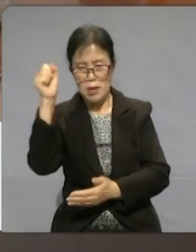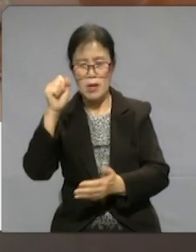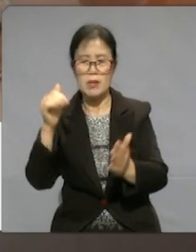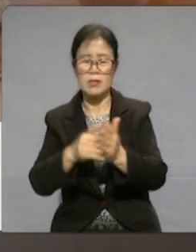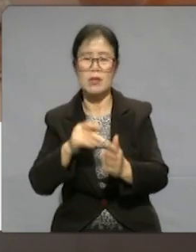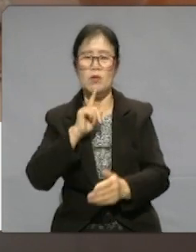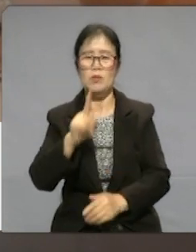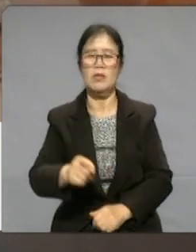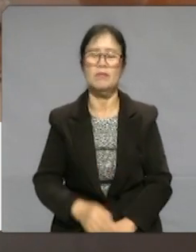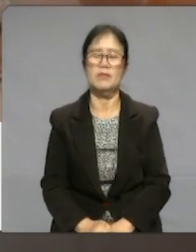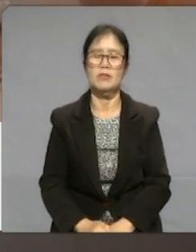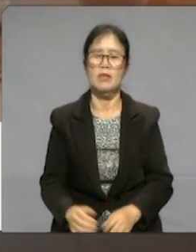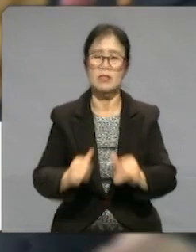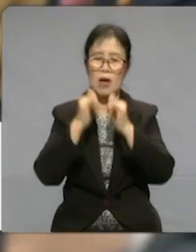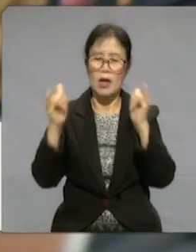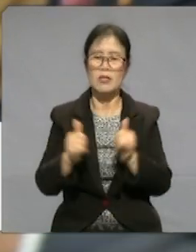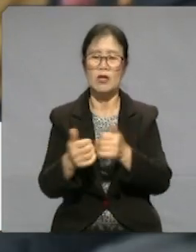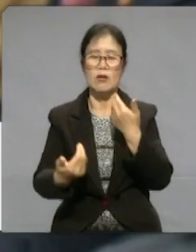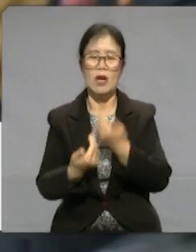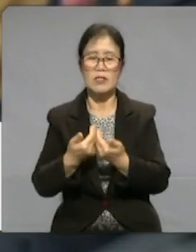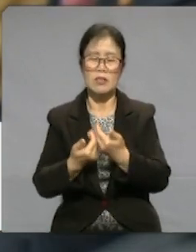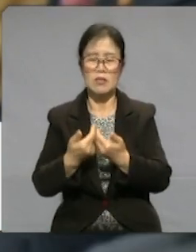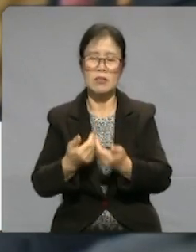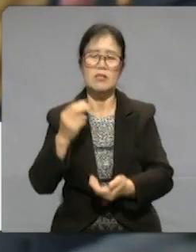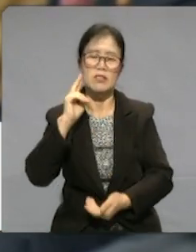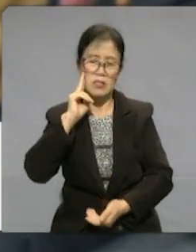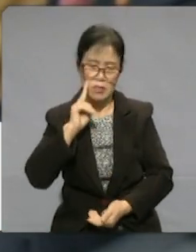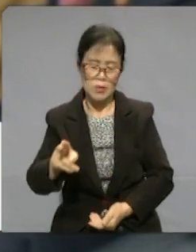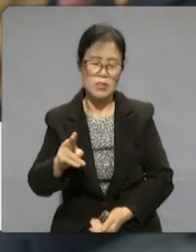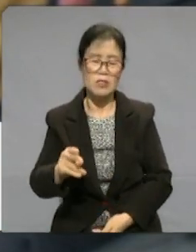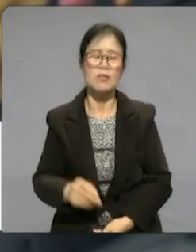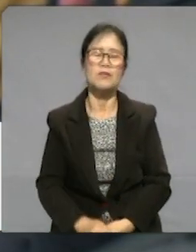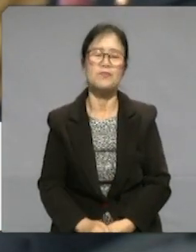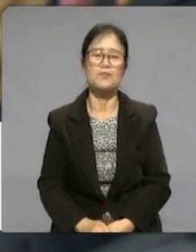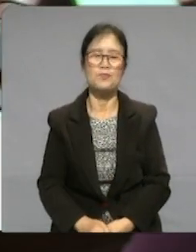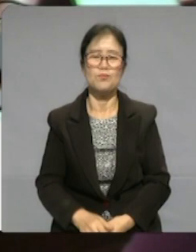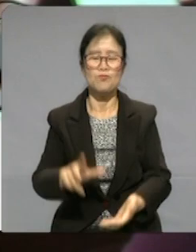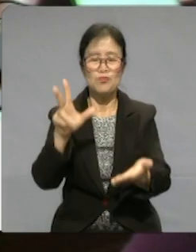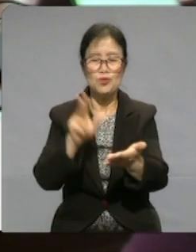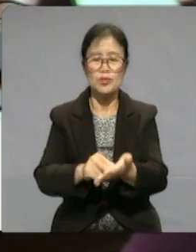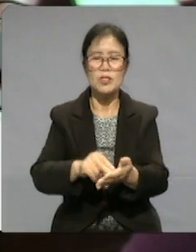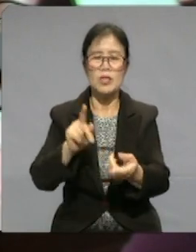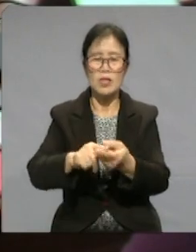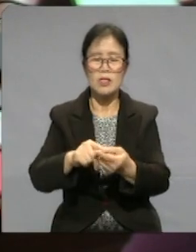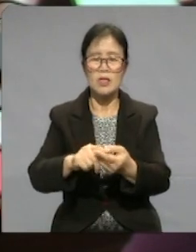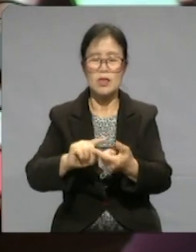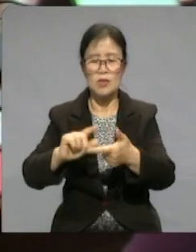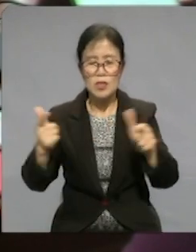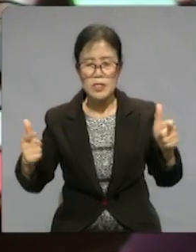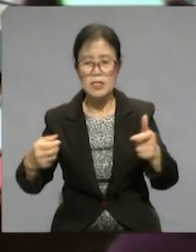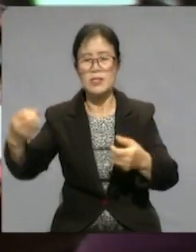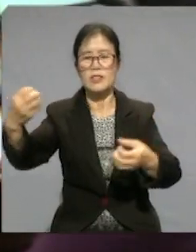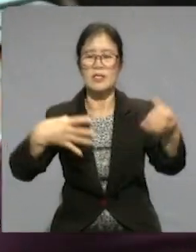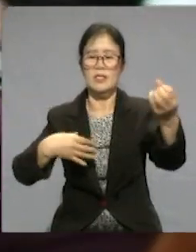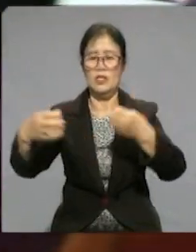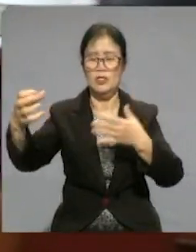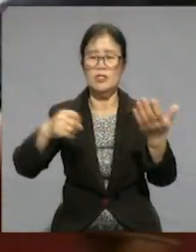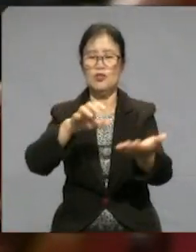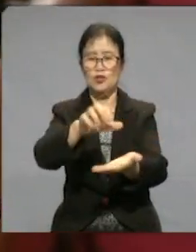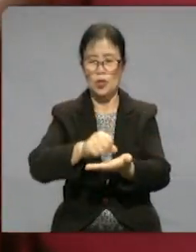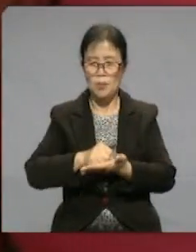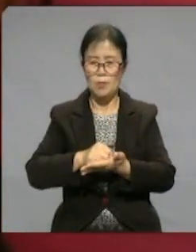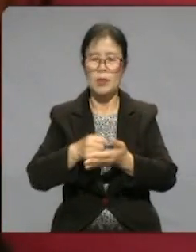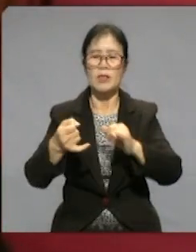지적입니다. 사회적 갈등을 심화시킬 것이라며 문제점에 대해 각계각층 의견을